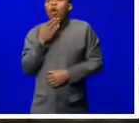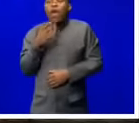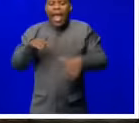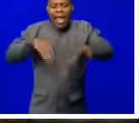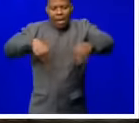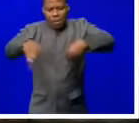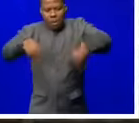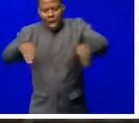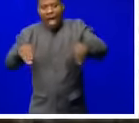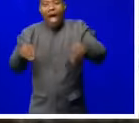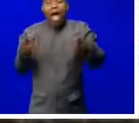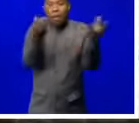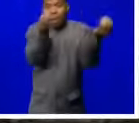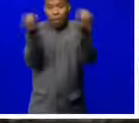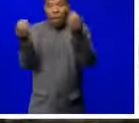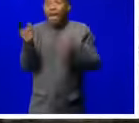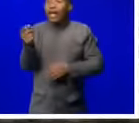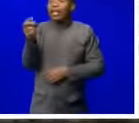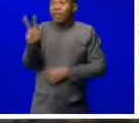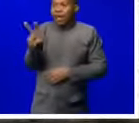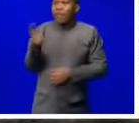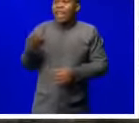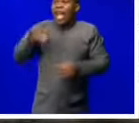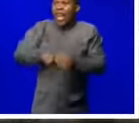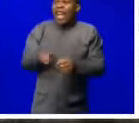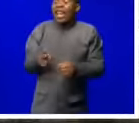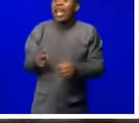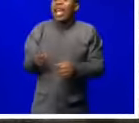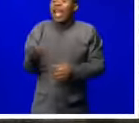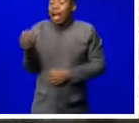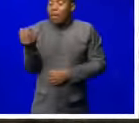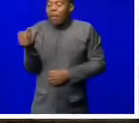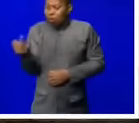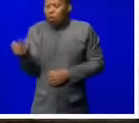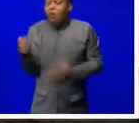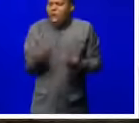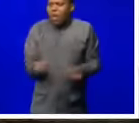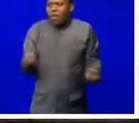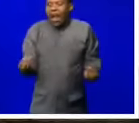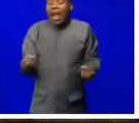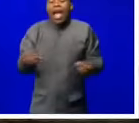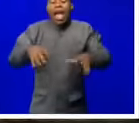kaGogo TV. The sons bayithanda libhola kakhulu. So